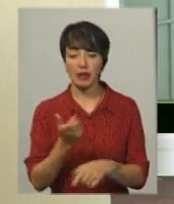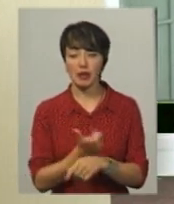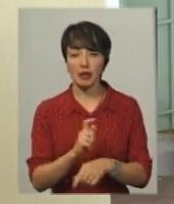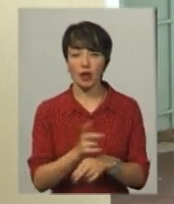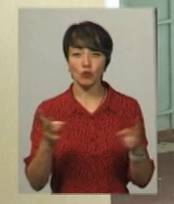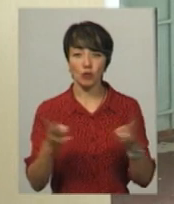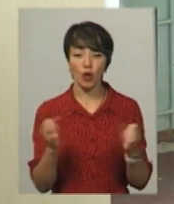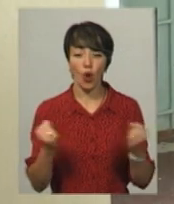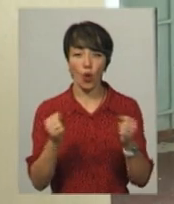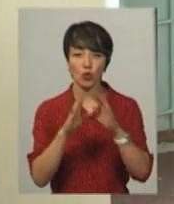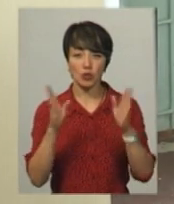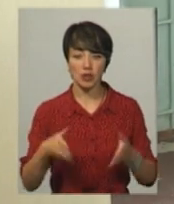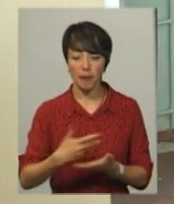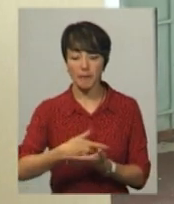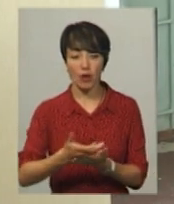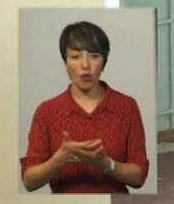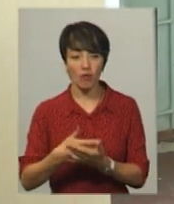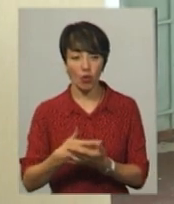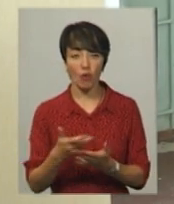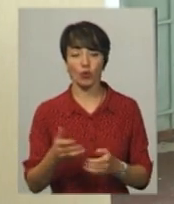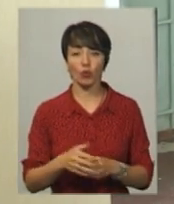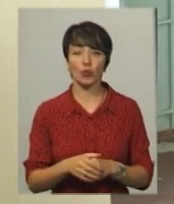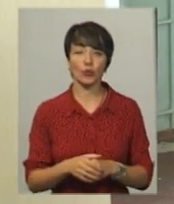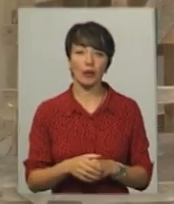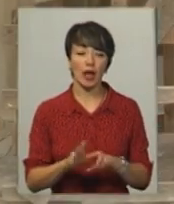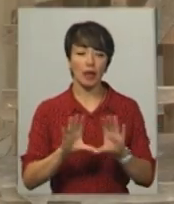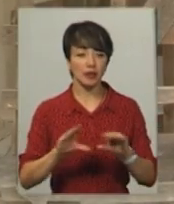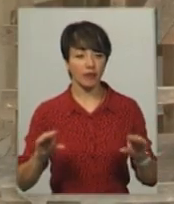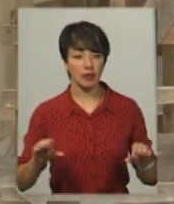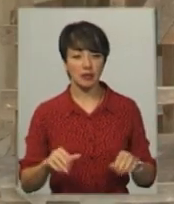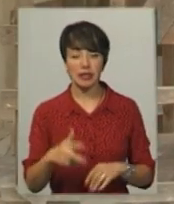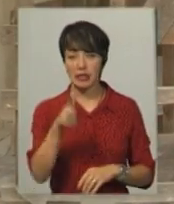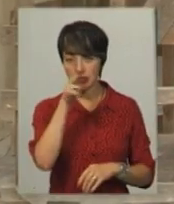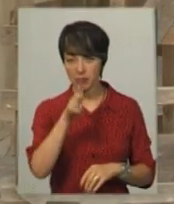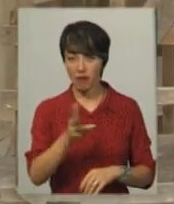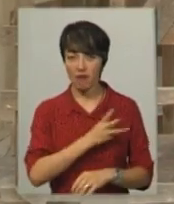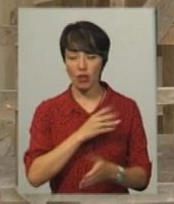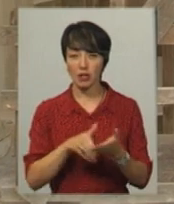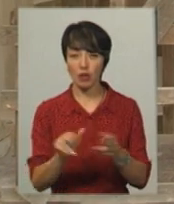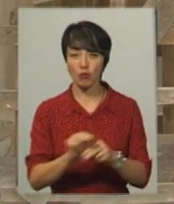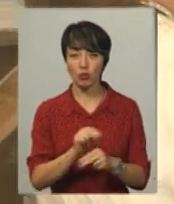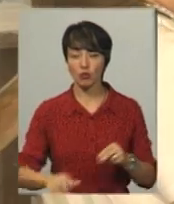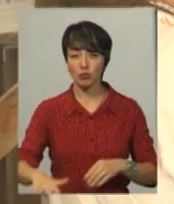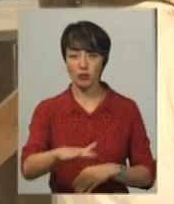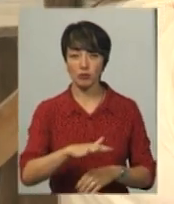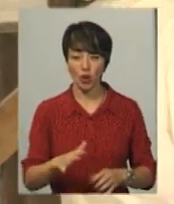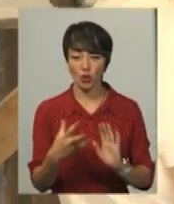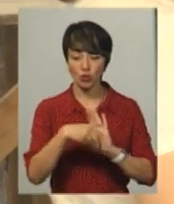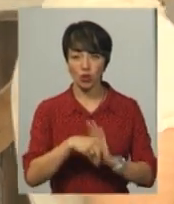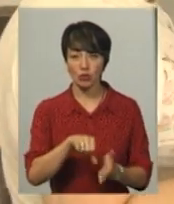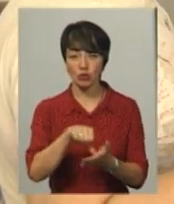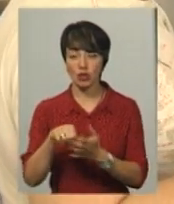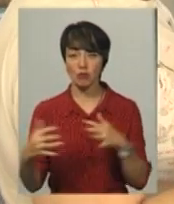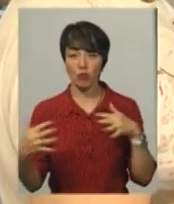найнеобхідніші там холодильник, мікрохвильовку, диван. Третій місяць волонтери ремонтують приміщення. Долучаються